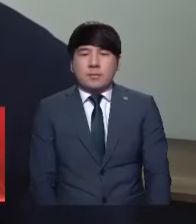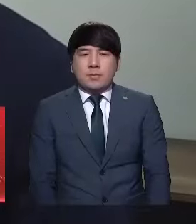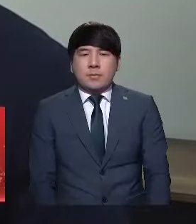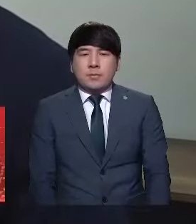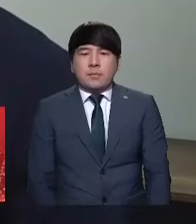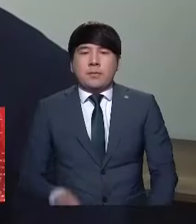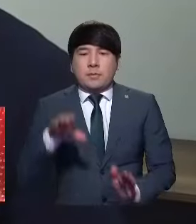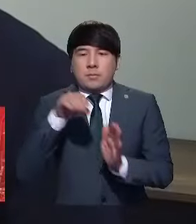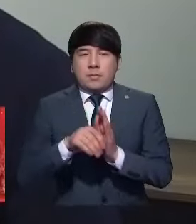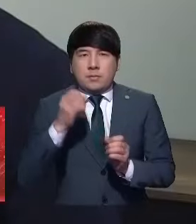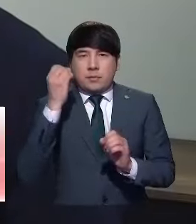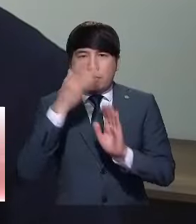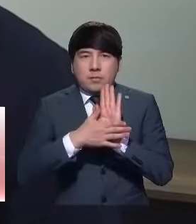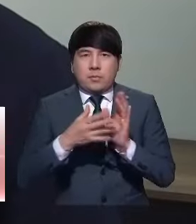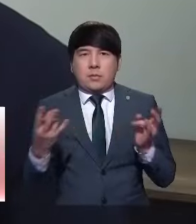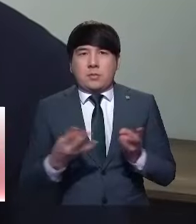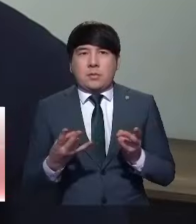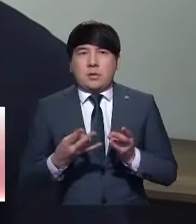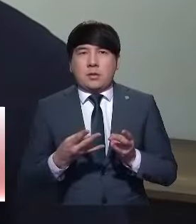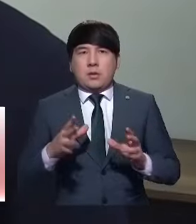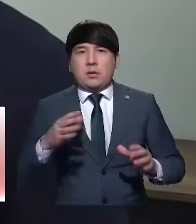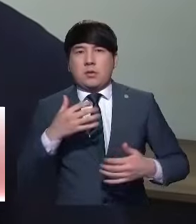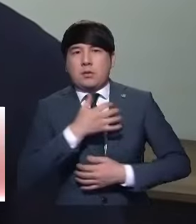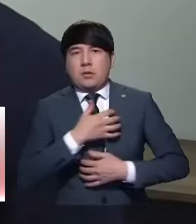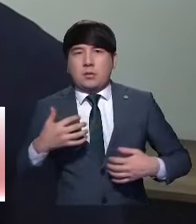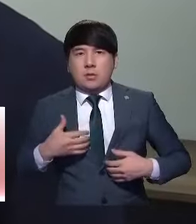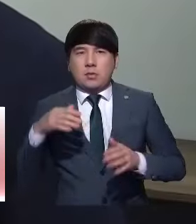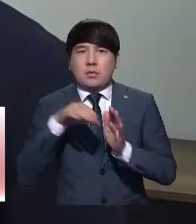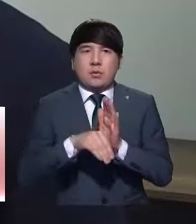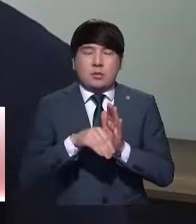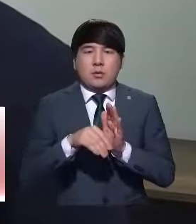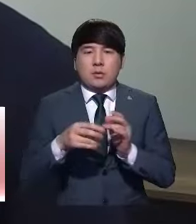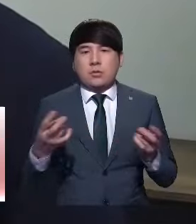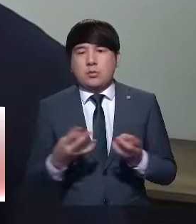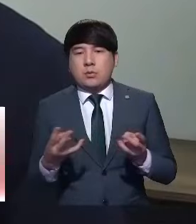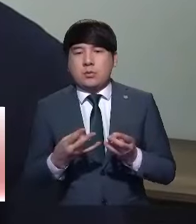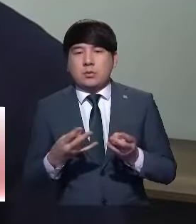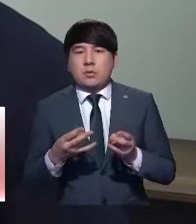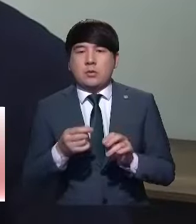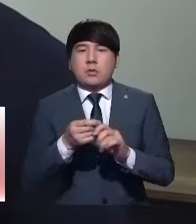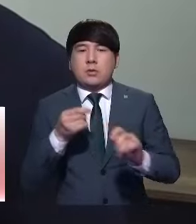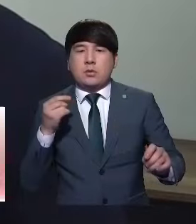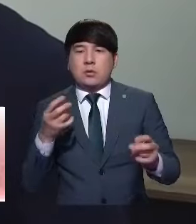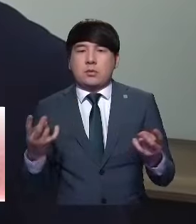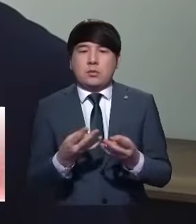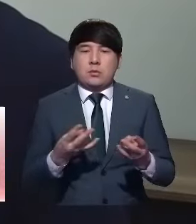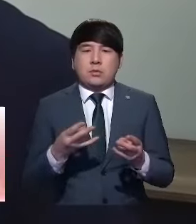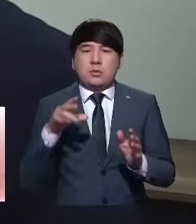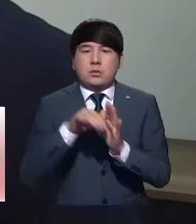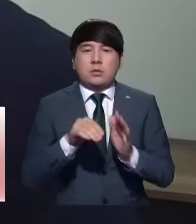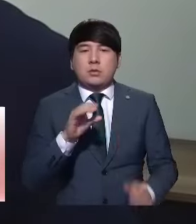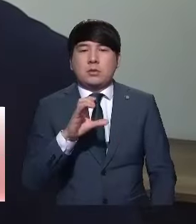Здесь надо понимать, что животноводство не предполагает транспортировки на длинное расстояние сырья,